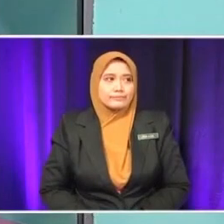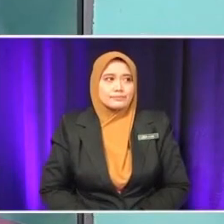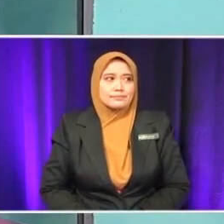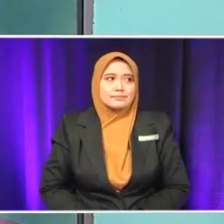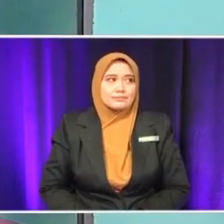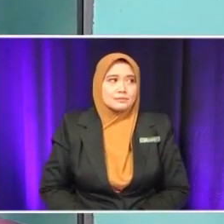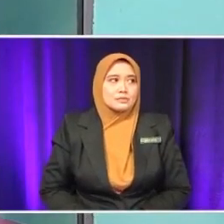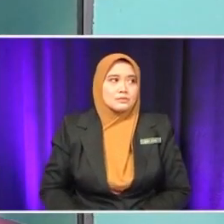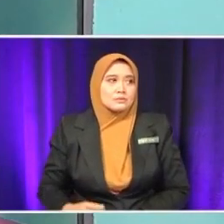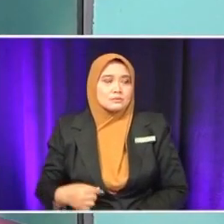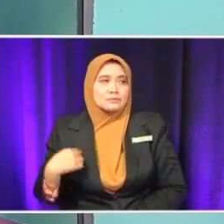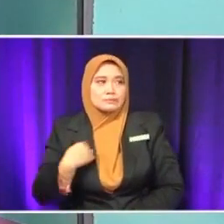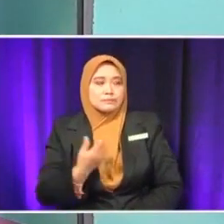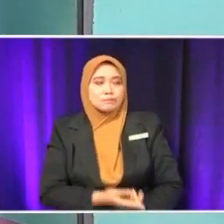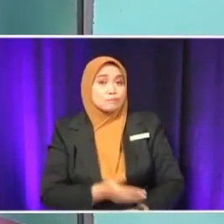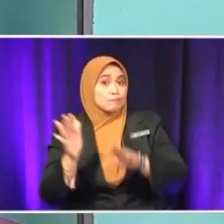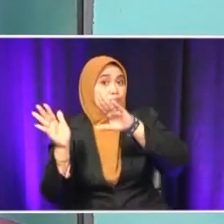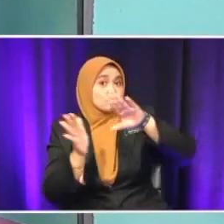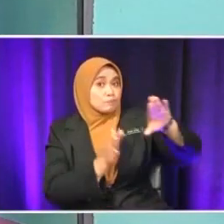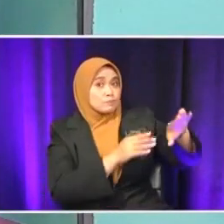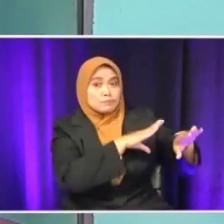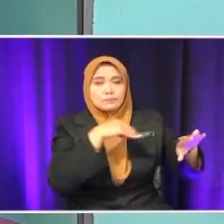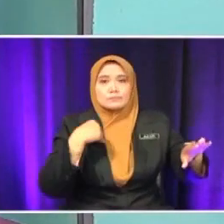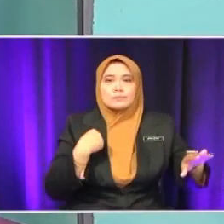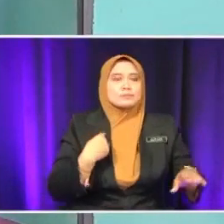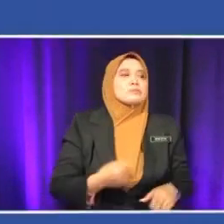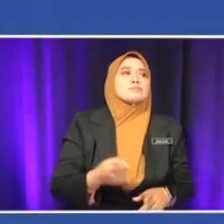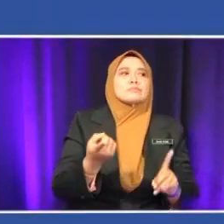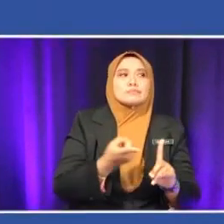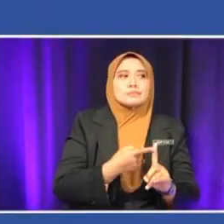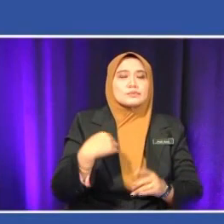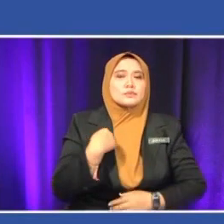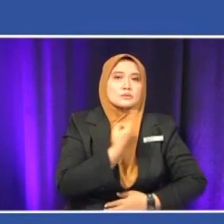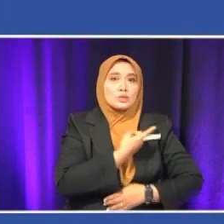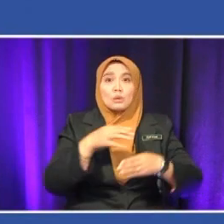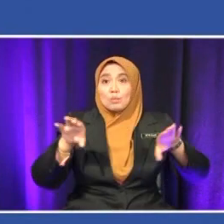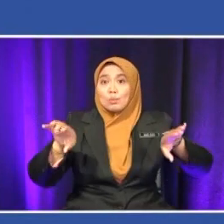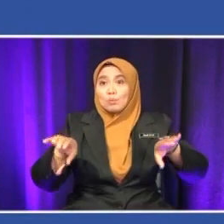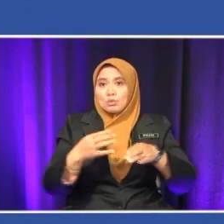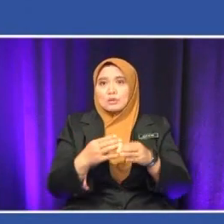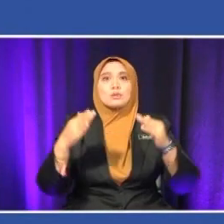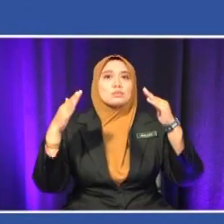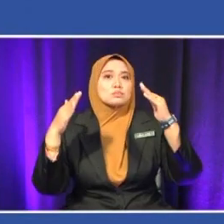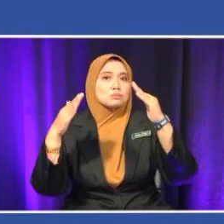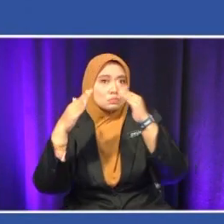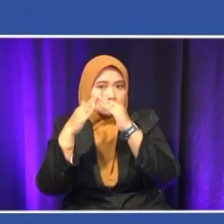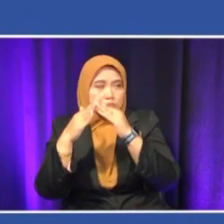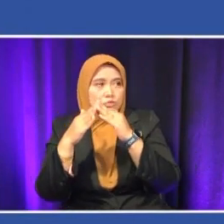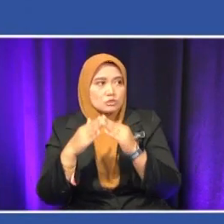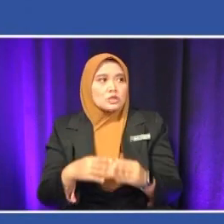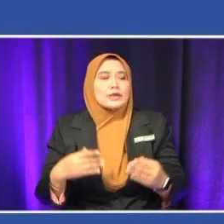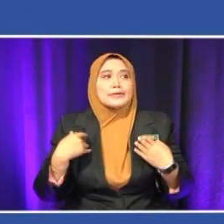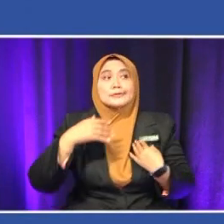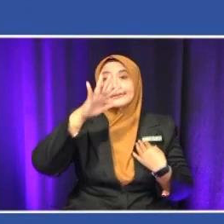Okey, saya letak tepi jadual ni. Yeah. Dan macam biasa, yang pertama sekali kita buat dia punya bucu. Bucu. Okey, so kita ada